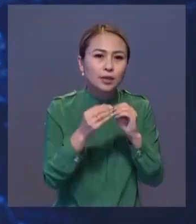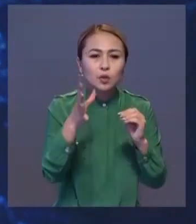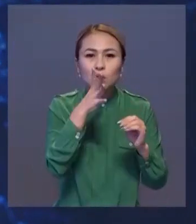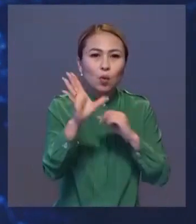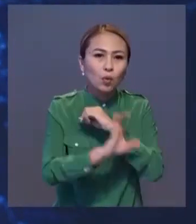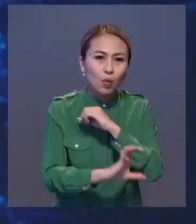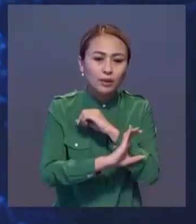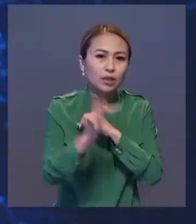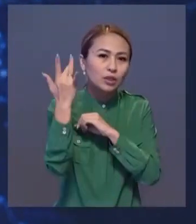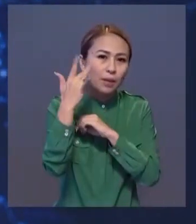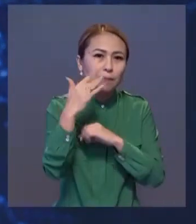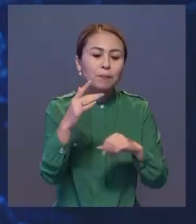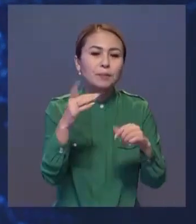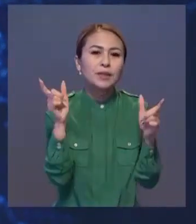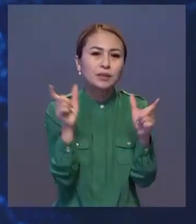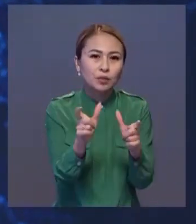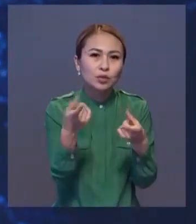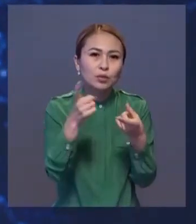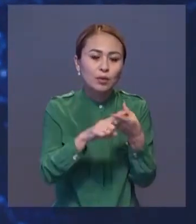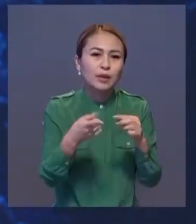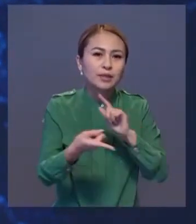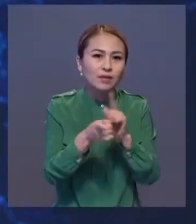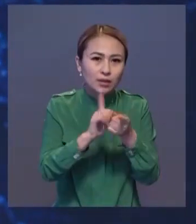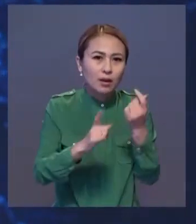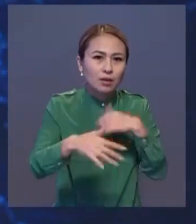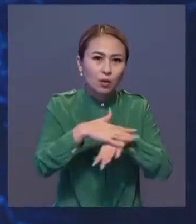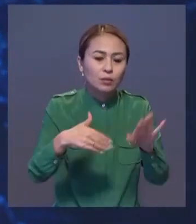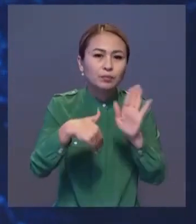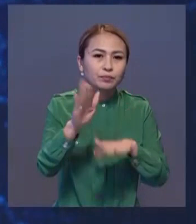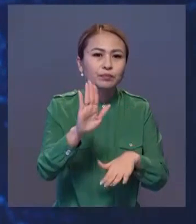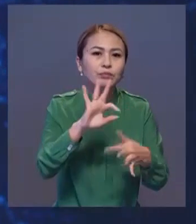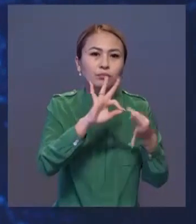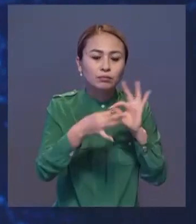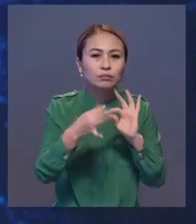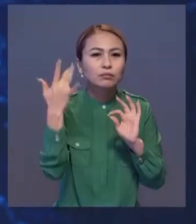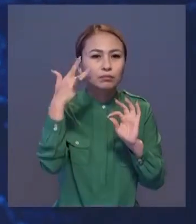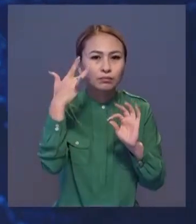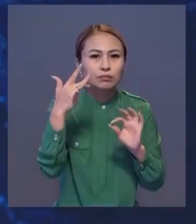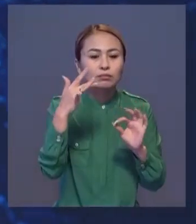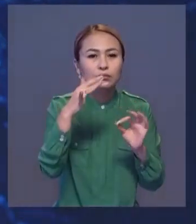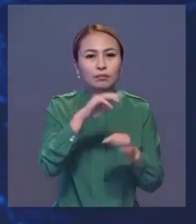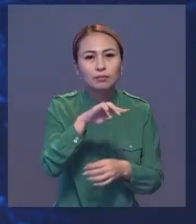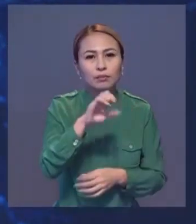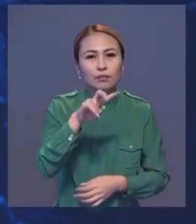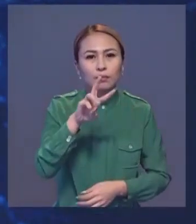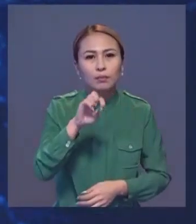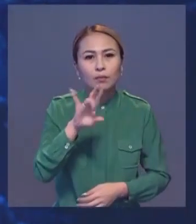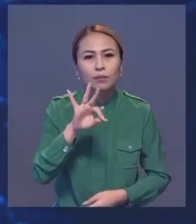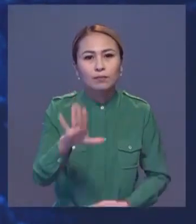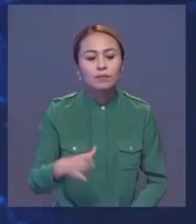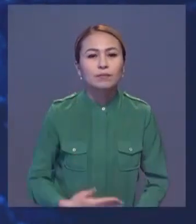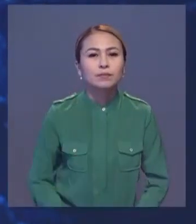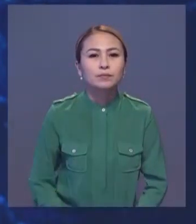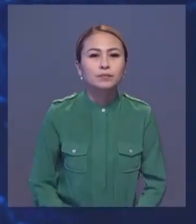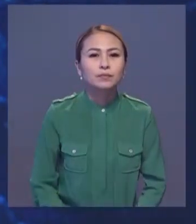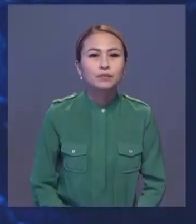Алайда соңғы уақытта ақштағы пандемия түзеліп, халықтың жағдайы оңалып келеді. Толығырақ ақштағы тілшіміз Талғат Талманов